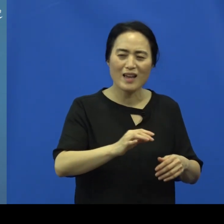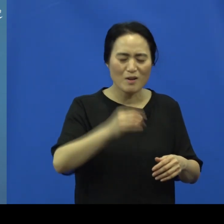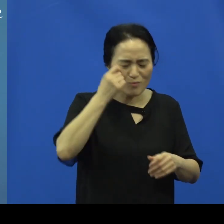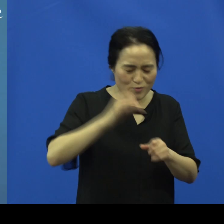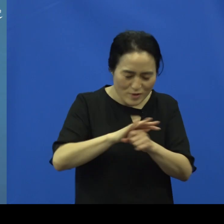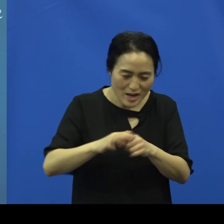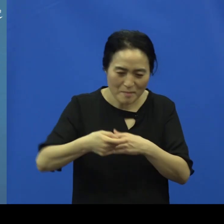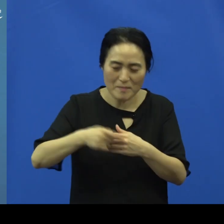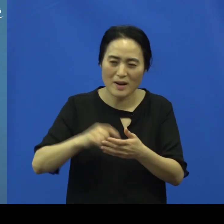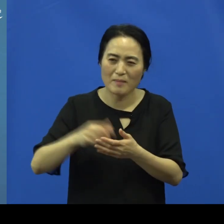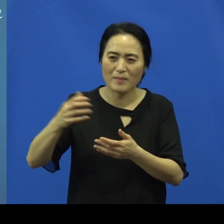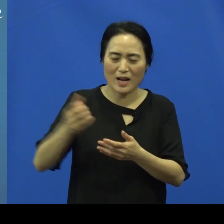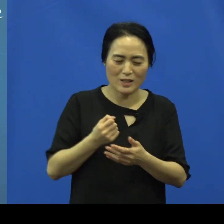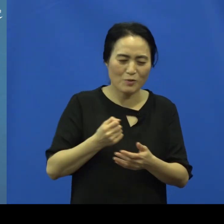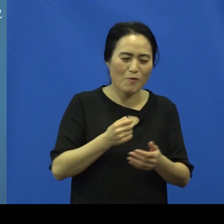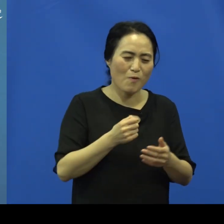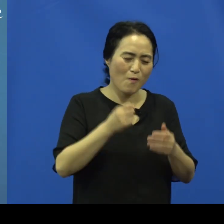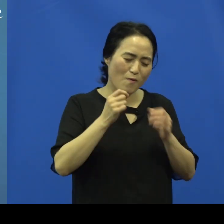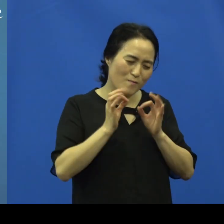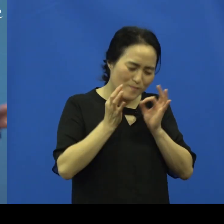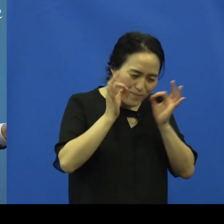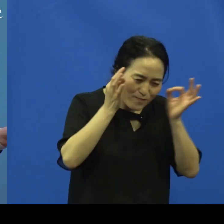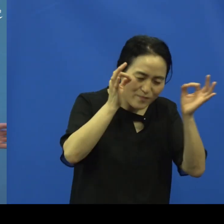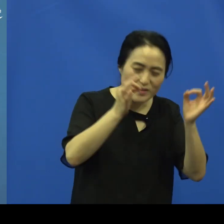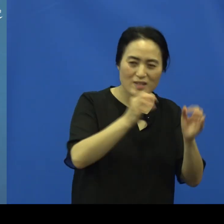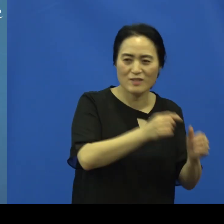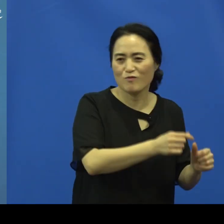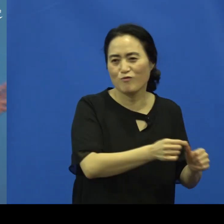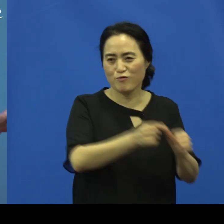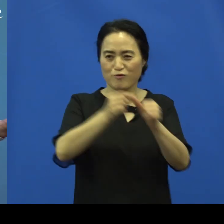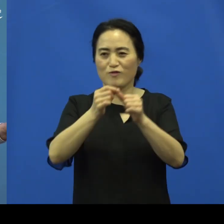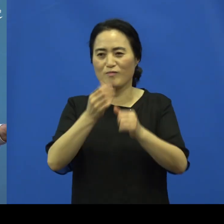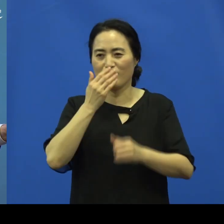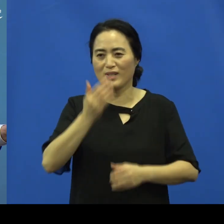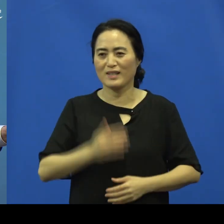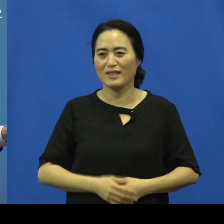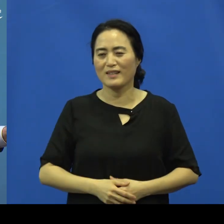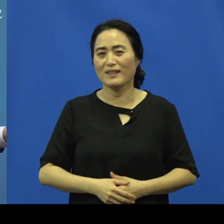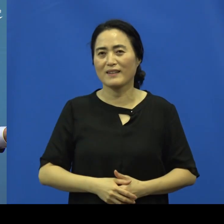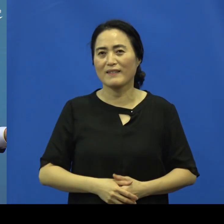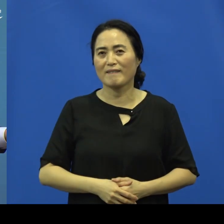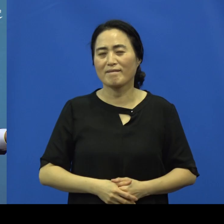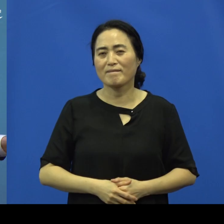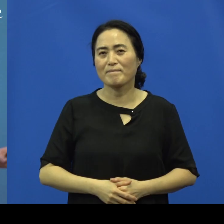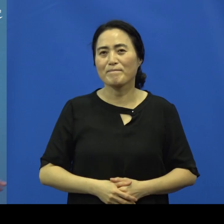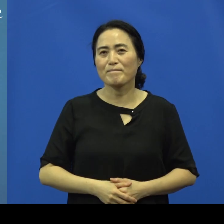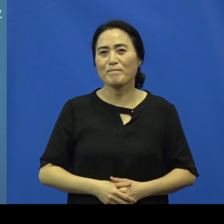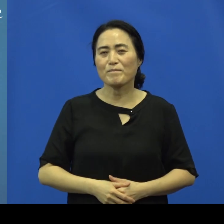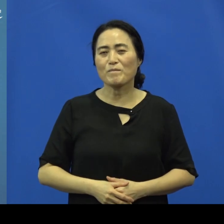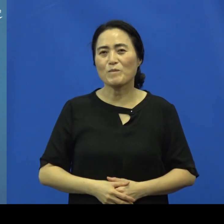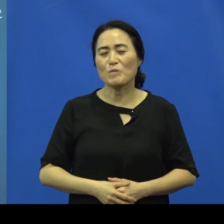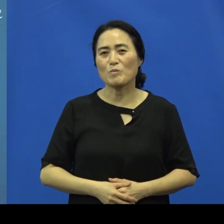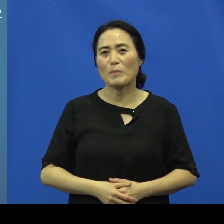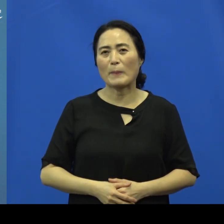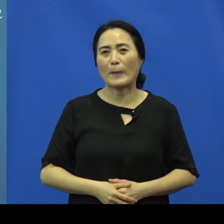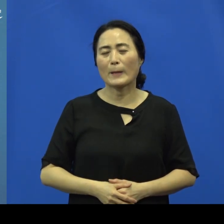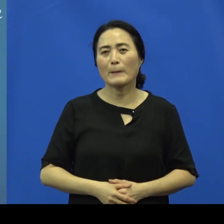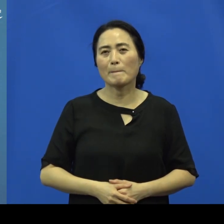사람은 게하시예요. 게하시는 그냥 업무를 처리하는 거지 사람을 살려낼 수는 없어요.